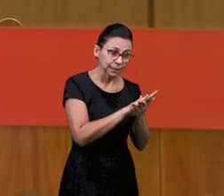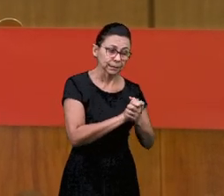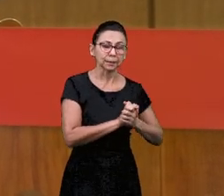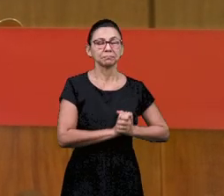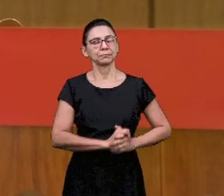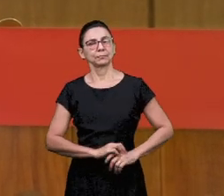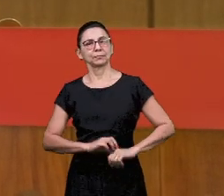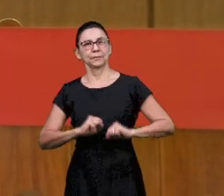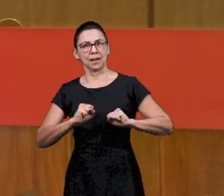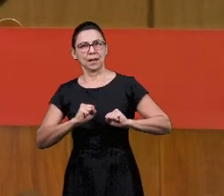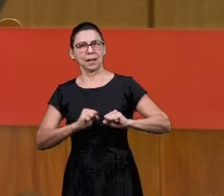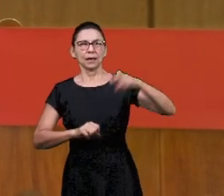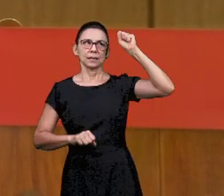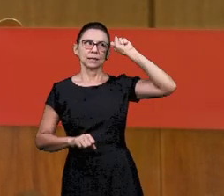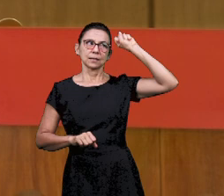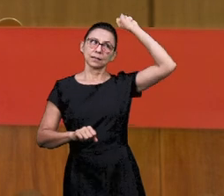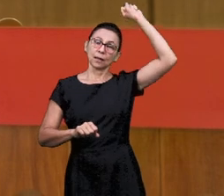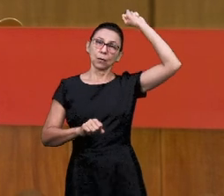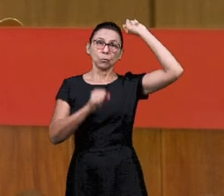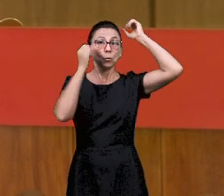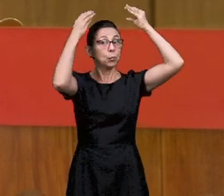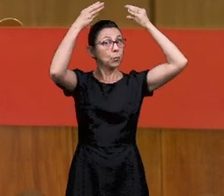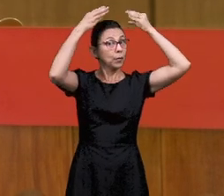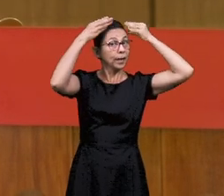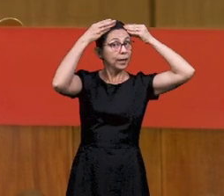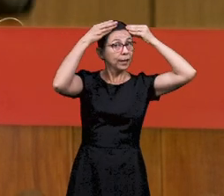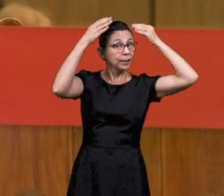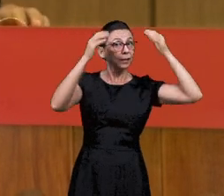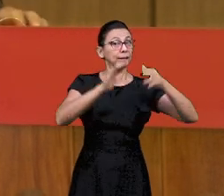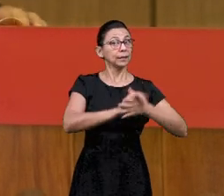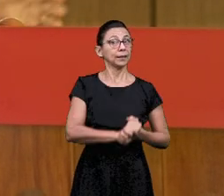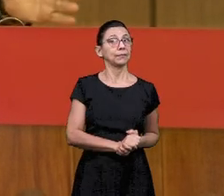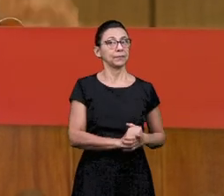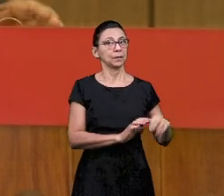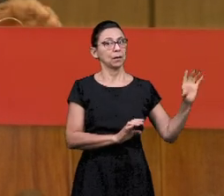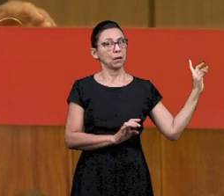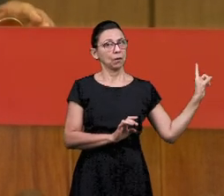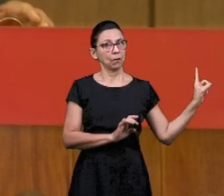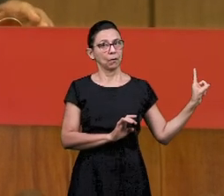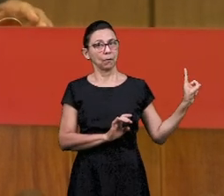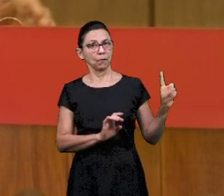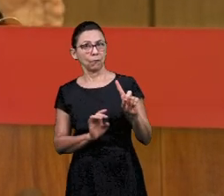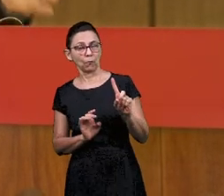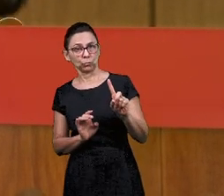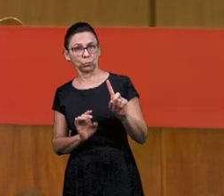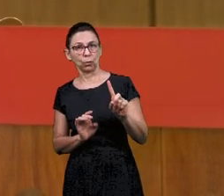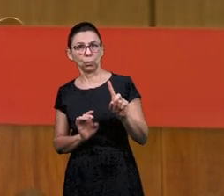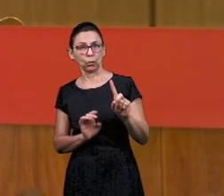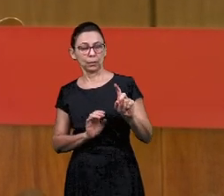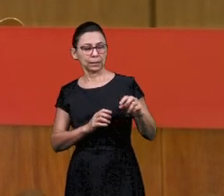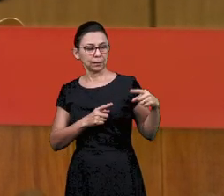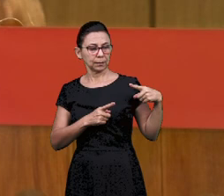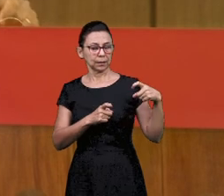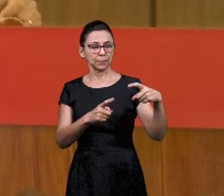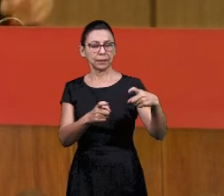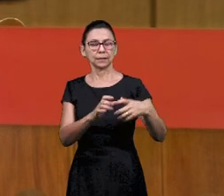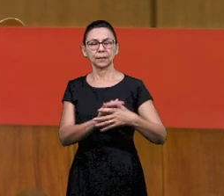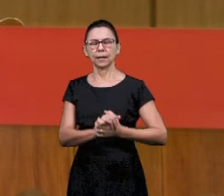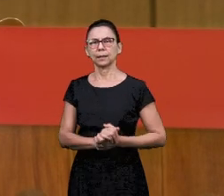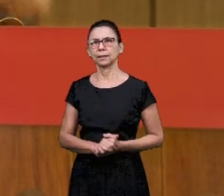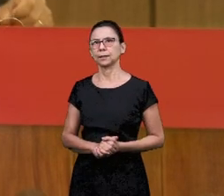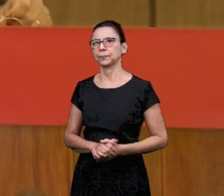bataille. Donc, avec plein d'erreurs, le prophète a dit, mais regarde, tu as oublié